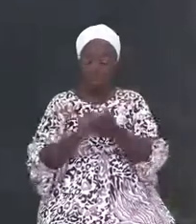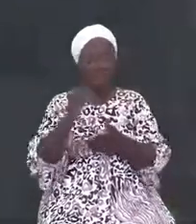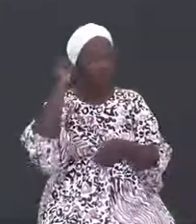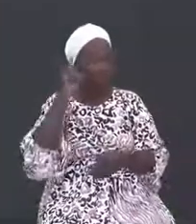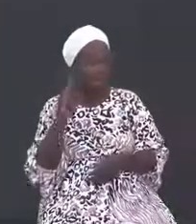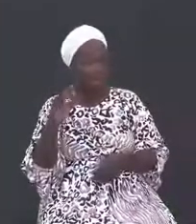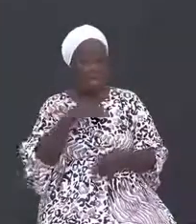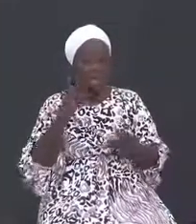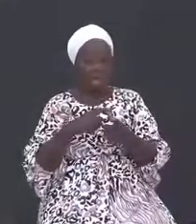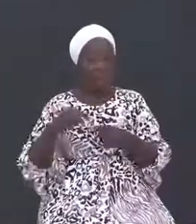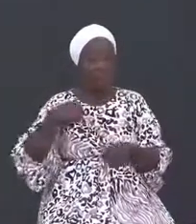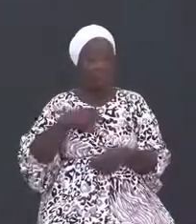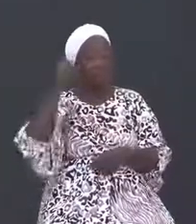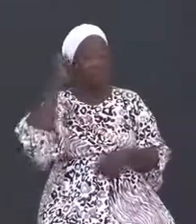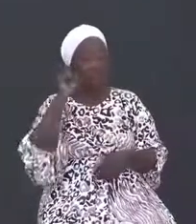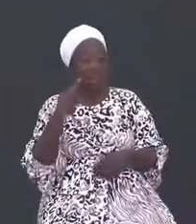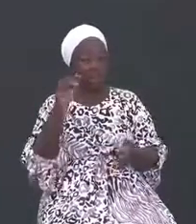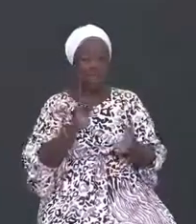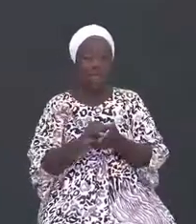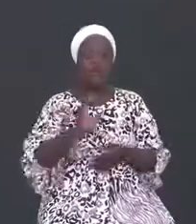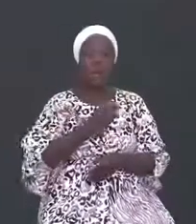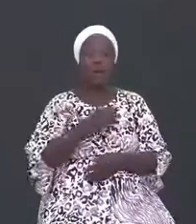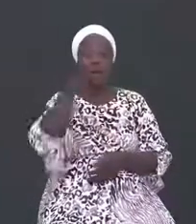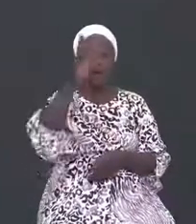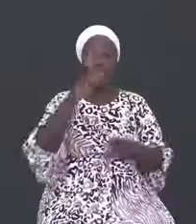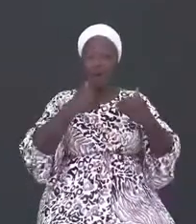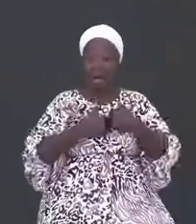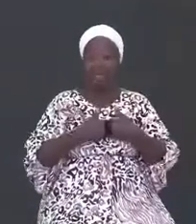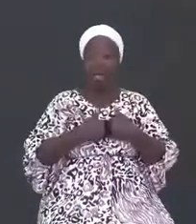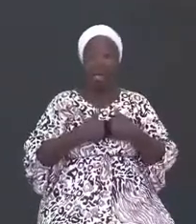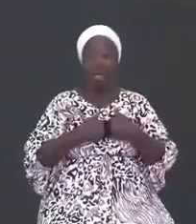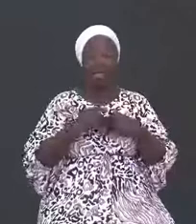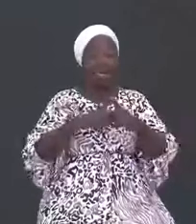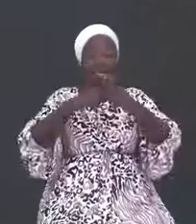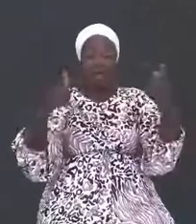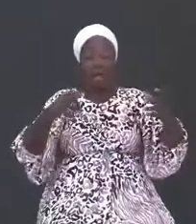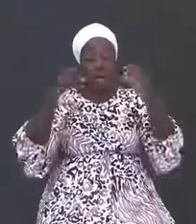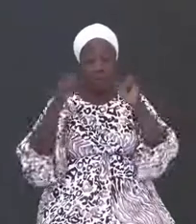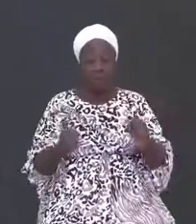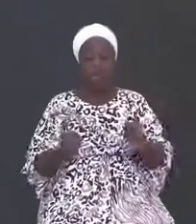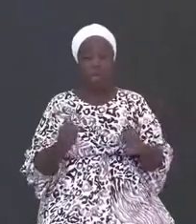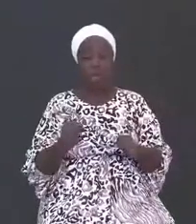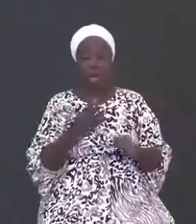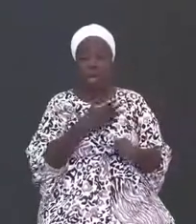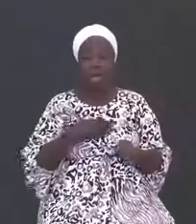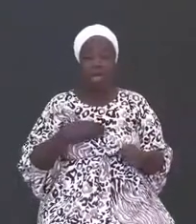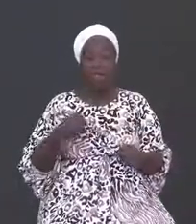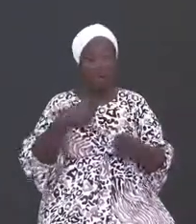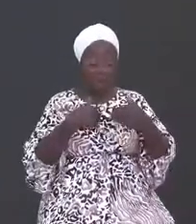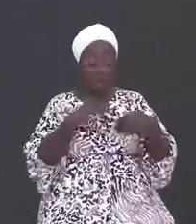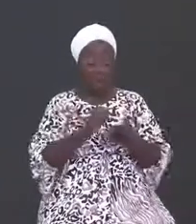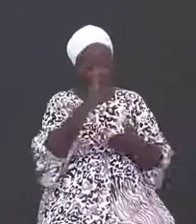nous comprenons que notre Dieu a une puissance immense et nous avons cette foi et